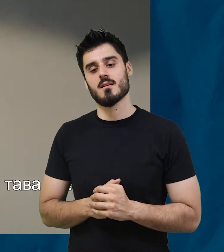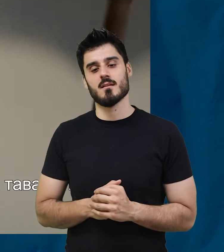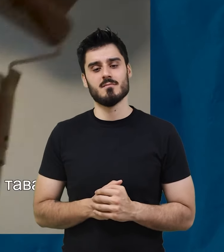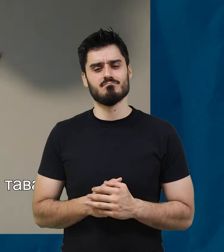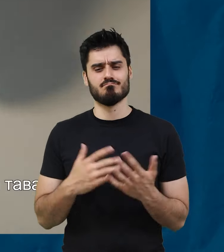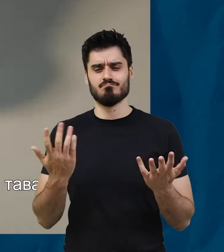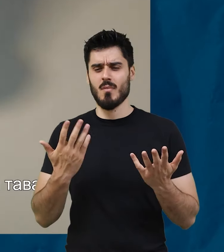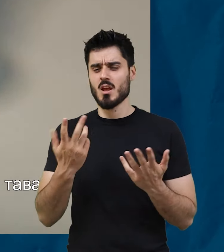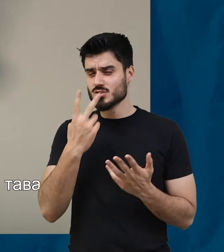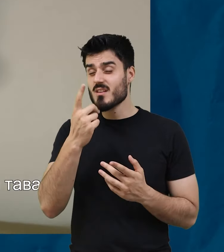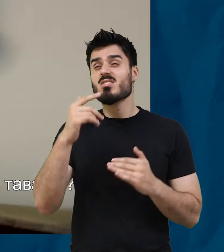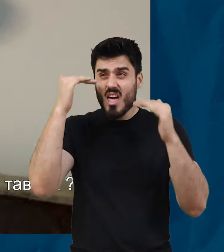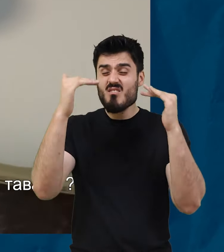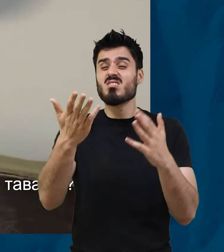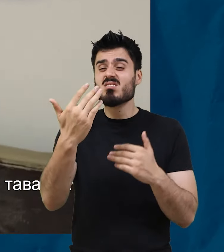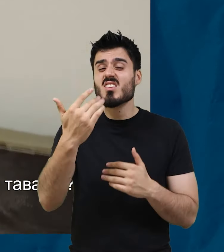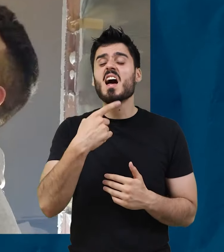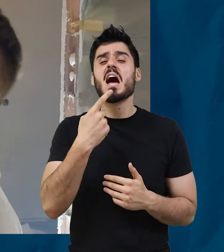Нещо му ще кажеш за